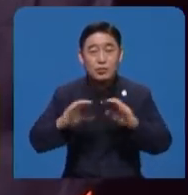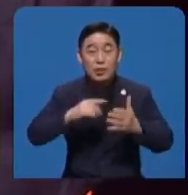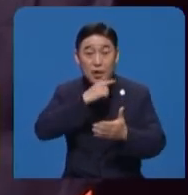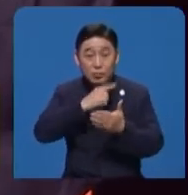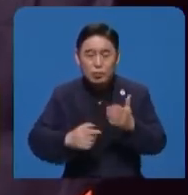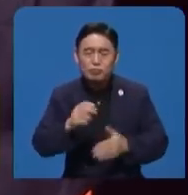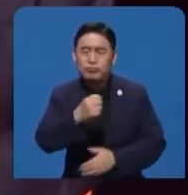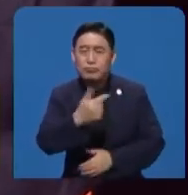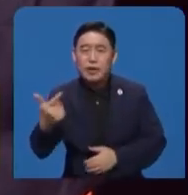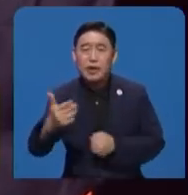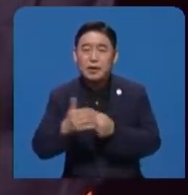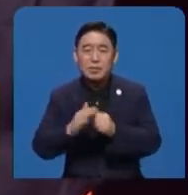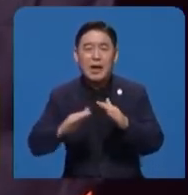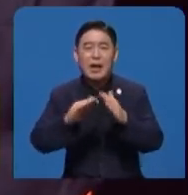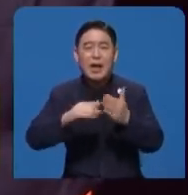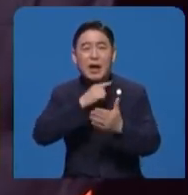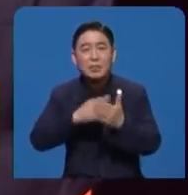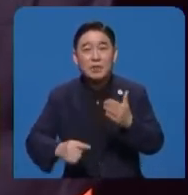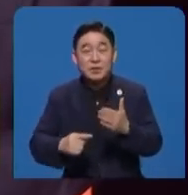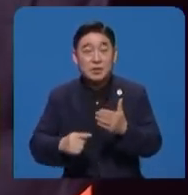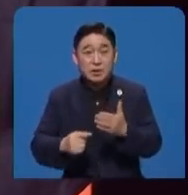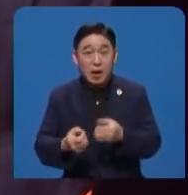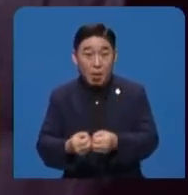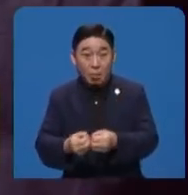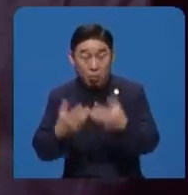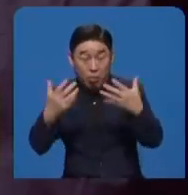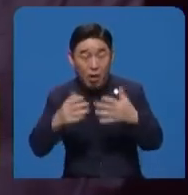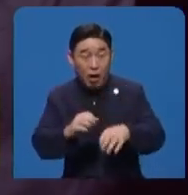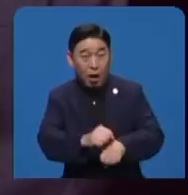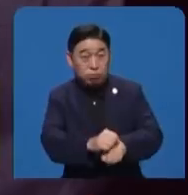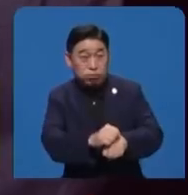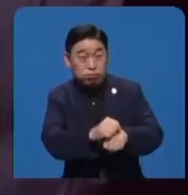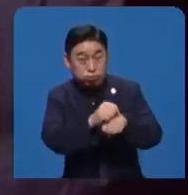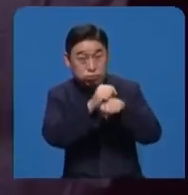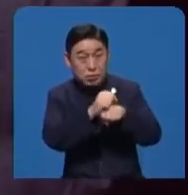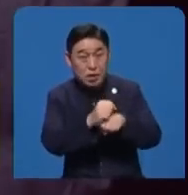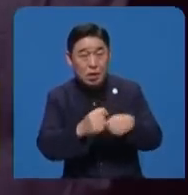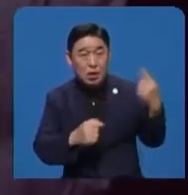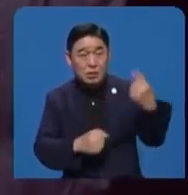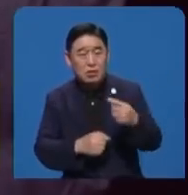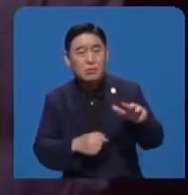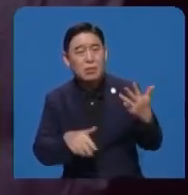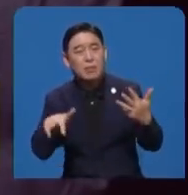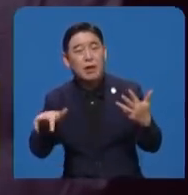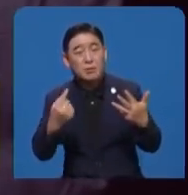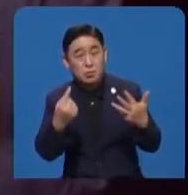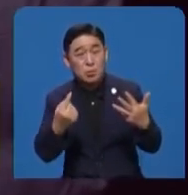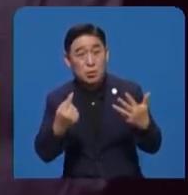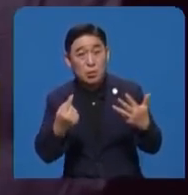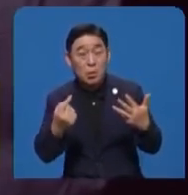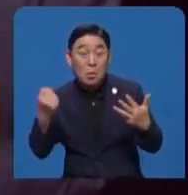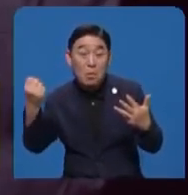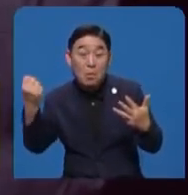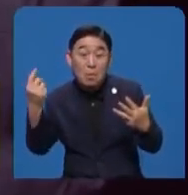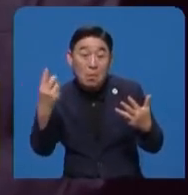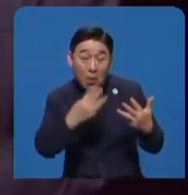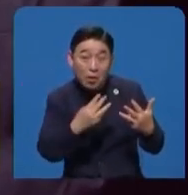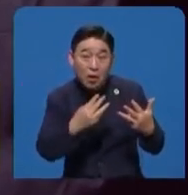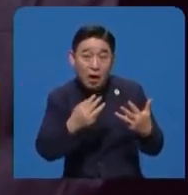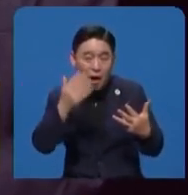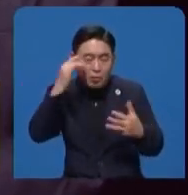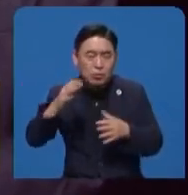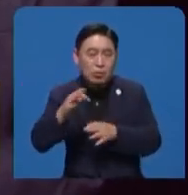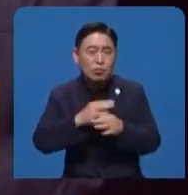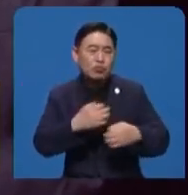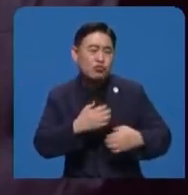국가부채도 문제지만 가계부채가 거의 뭐 시한폭탄같이 그렇죠. 되어 있지 않습니까? 1800조죠. 몇 개 시한폭탄이 우리